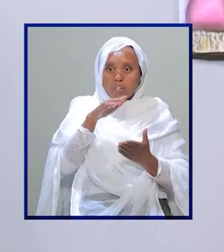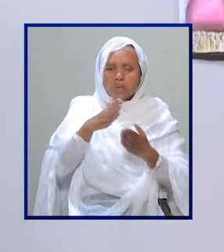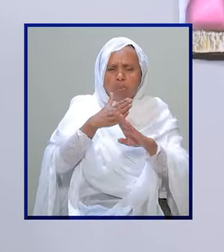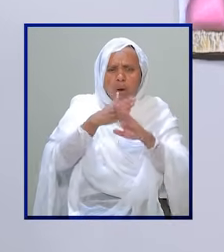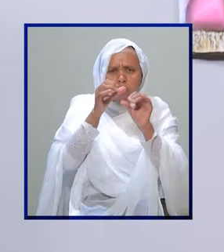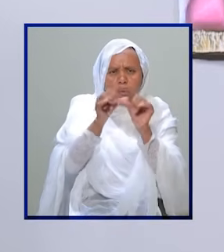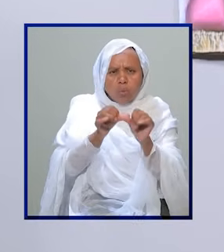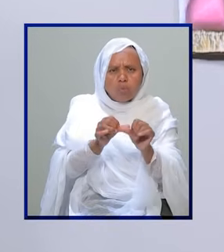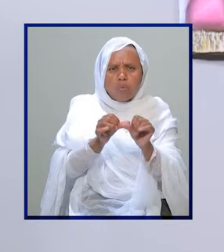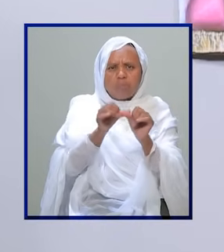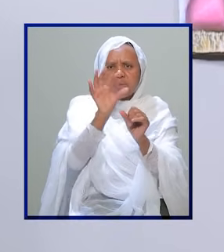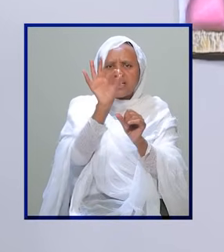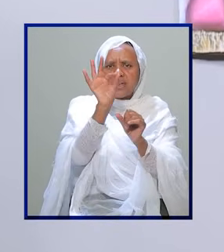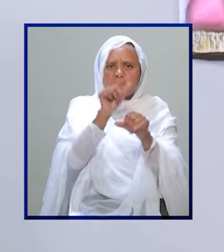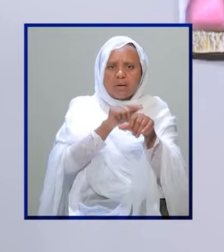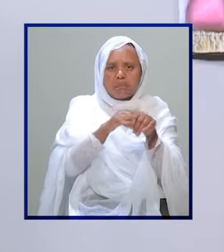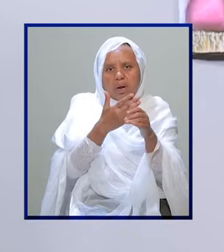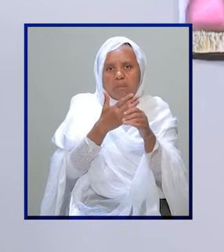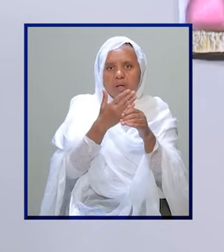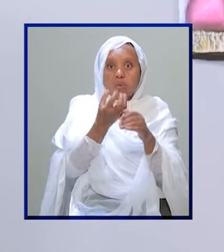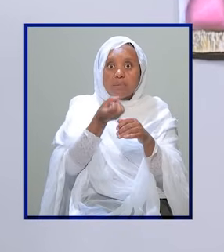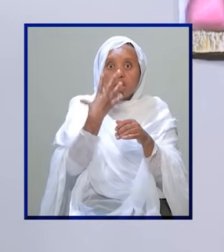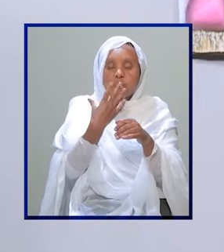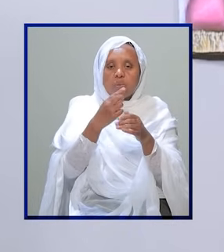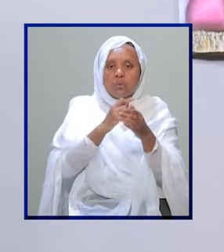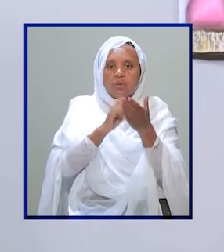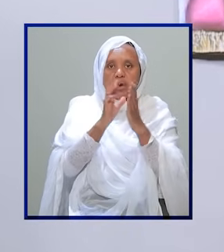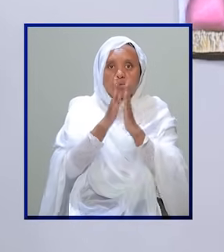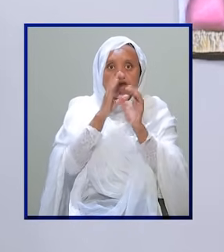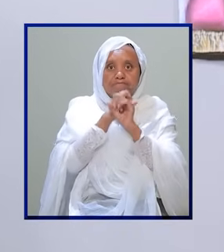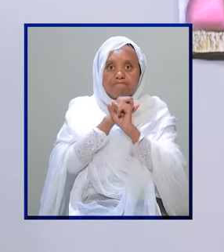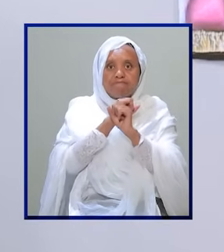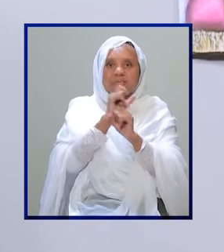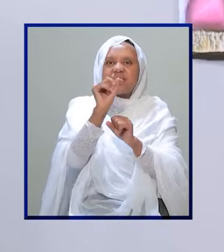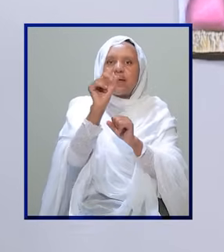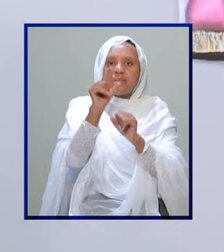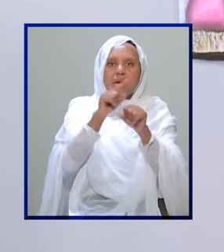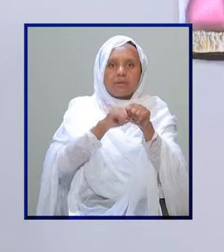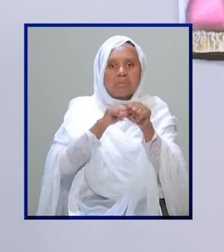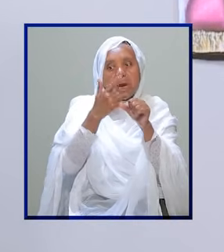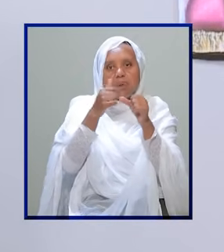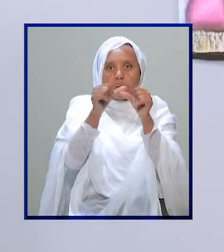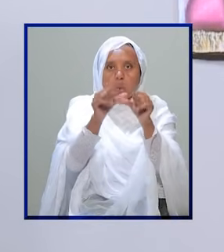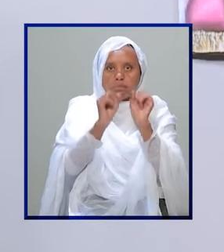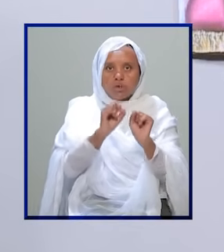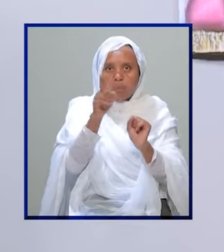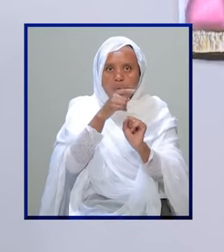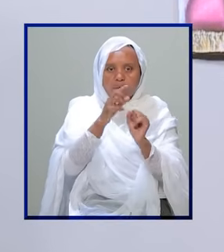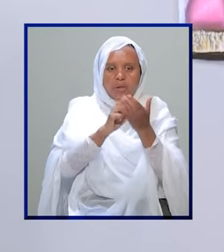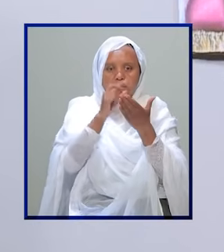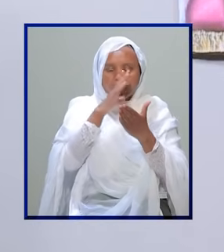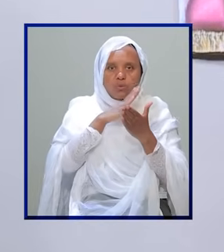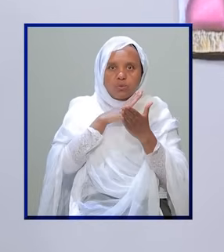በኋላ ቆይቶ 9 ሰዓት እንግዲህ ነው በአብዛኛው ቅዳሴ የሚጠናቀቀው። ስለዚህ እስከ 11 ሰዓት ሊቆይ የሚችል ከሆነ ያስቀደሰው